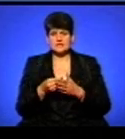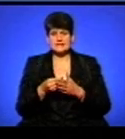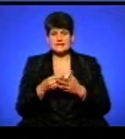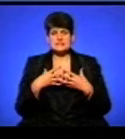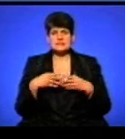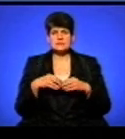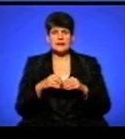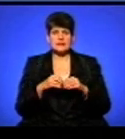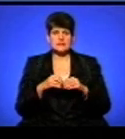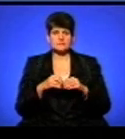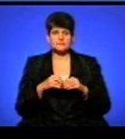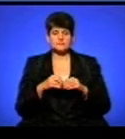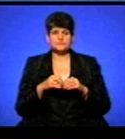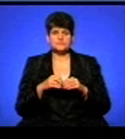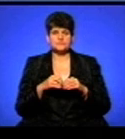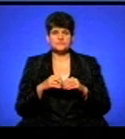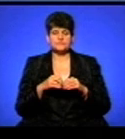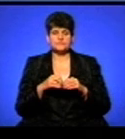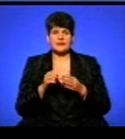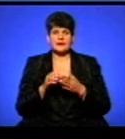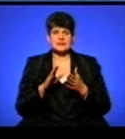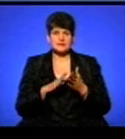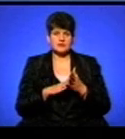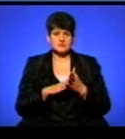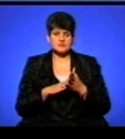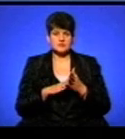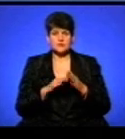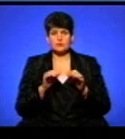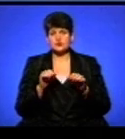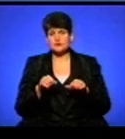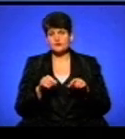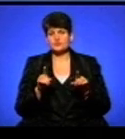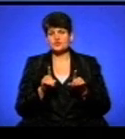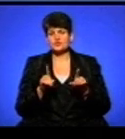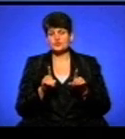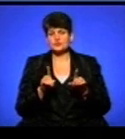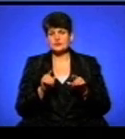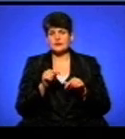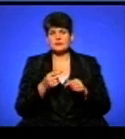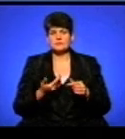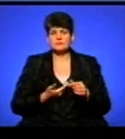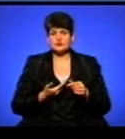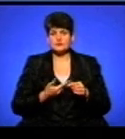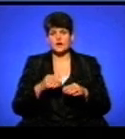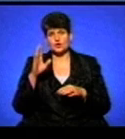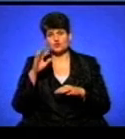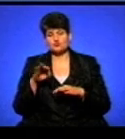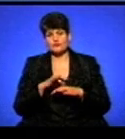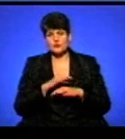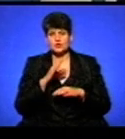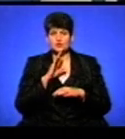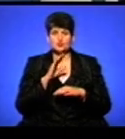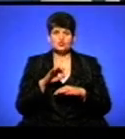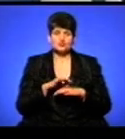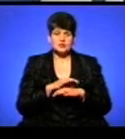сімейні, скажімо, щодо реєстрації, можливо, щодо там, де проживає чоловік, дружина. Були часто так,